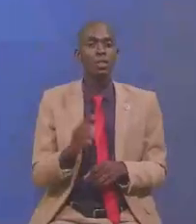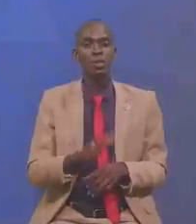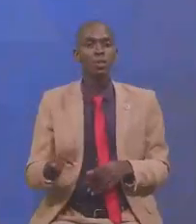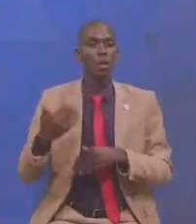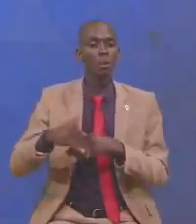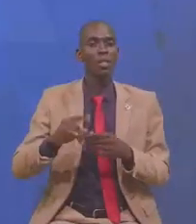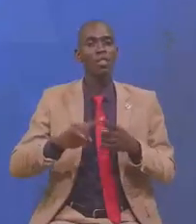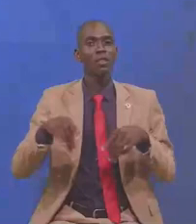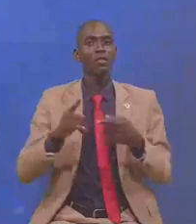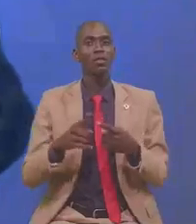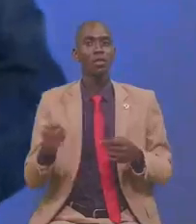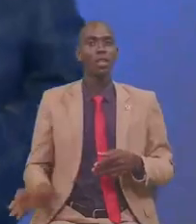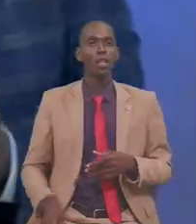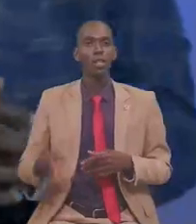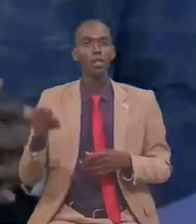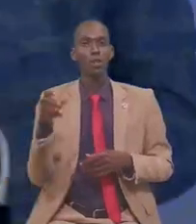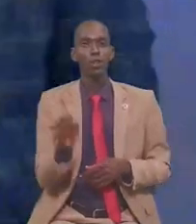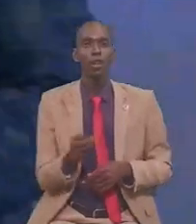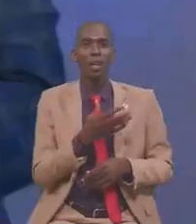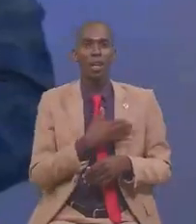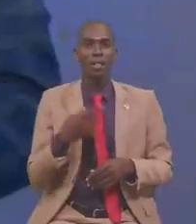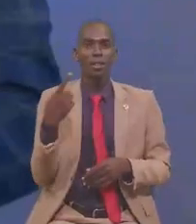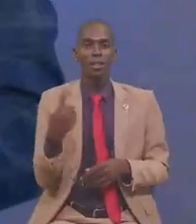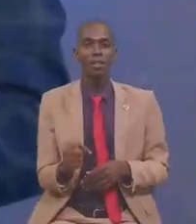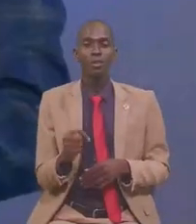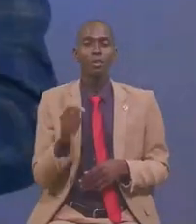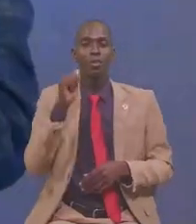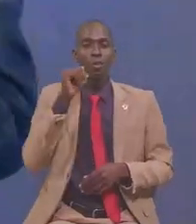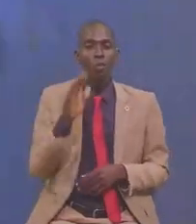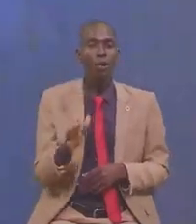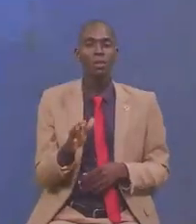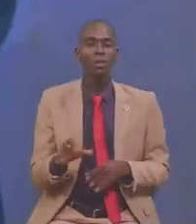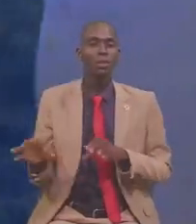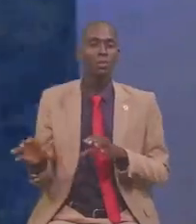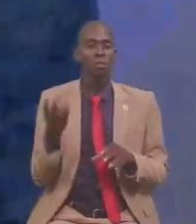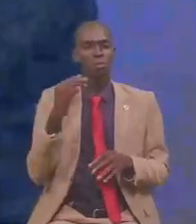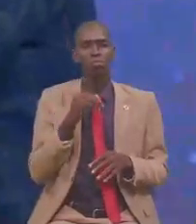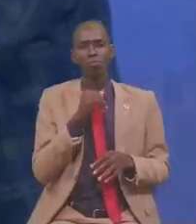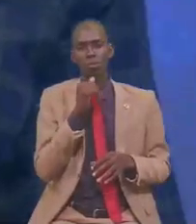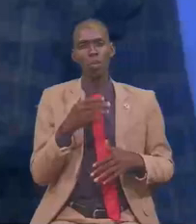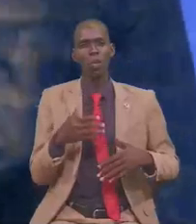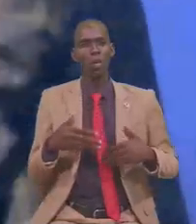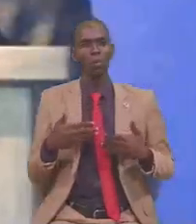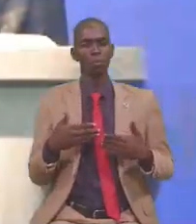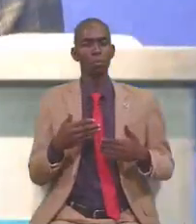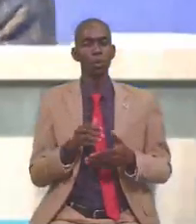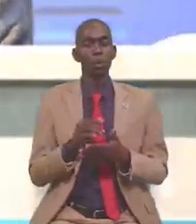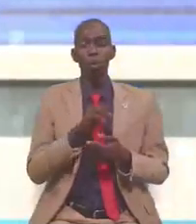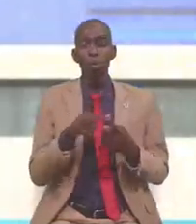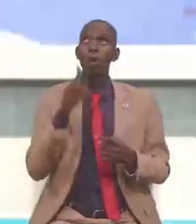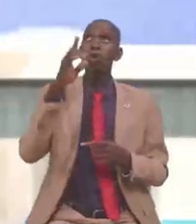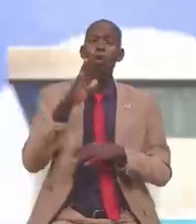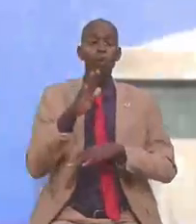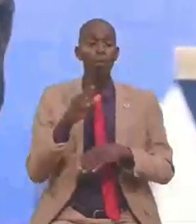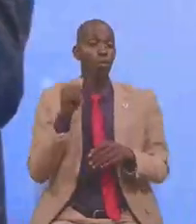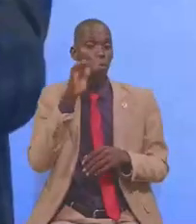aux chiens. » Et la femme a dit. Ouais, la femme n'a pas argumenté. Si Dieu vous appelle